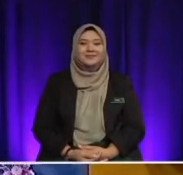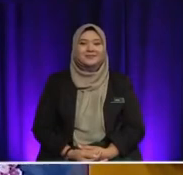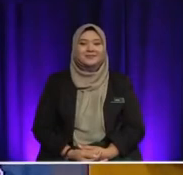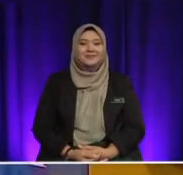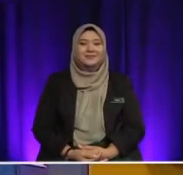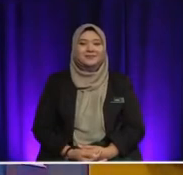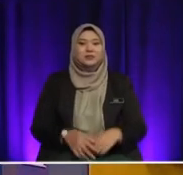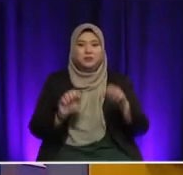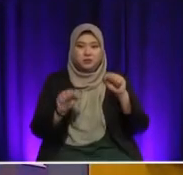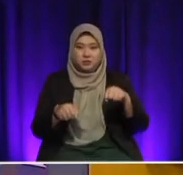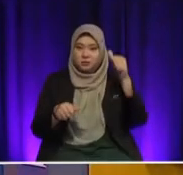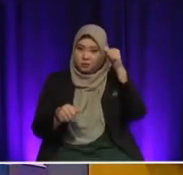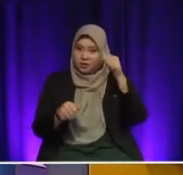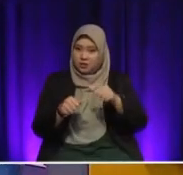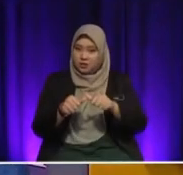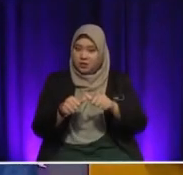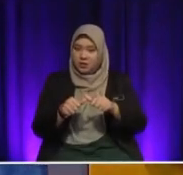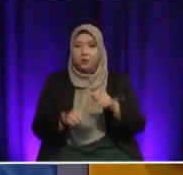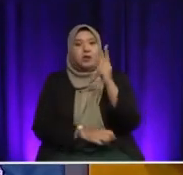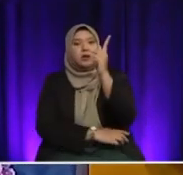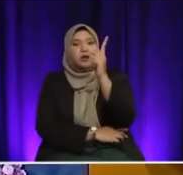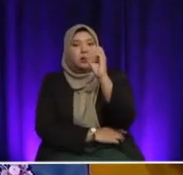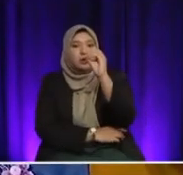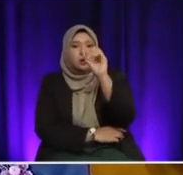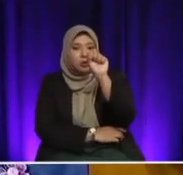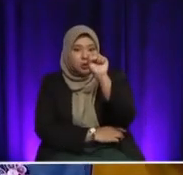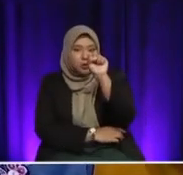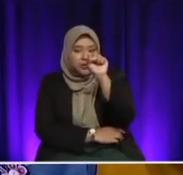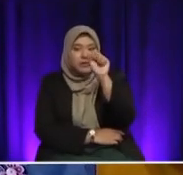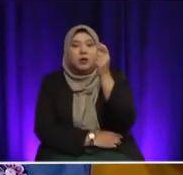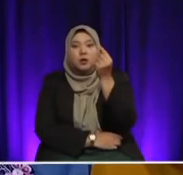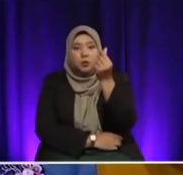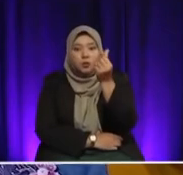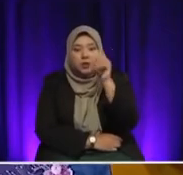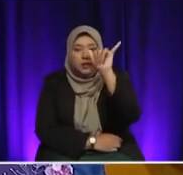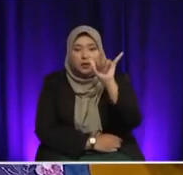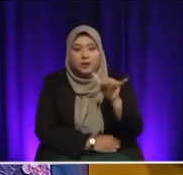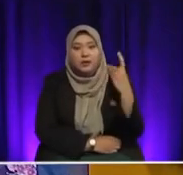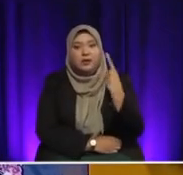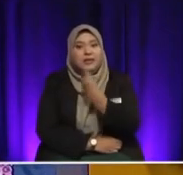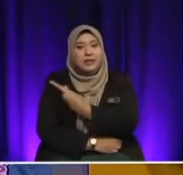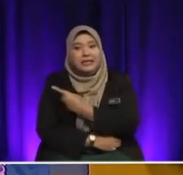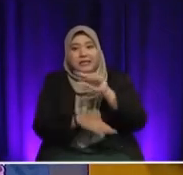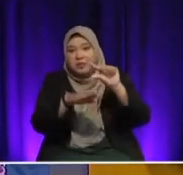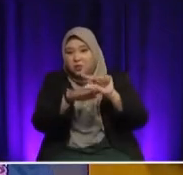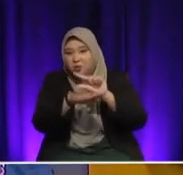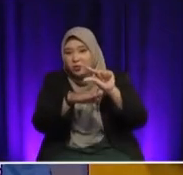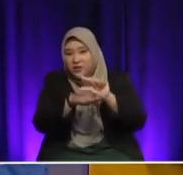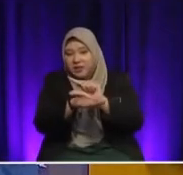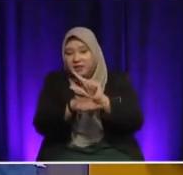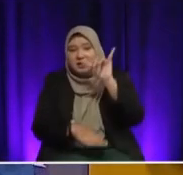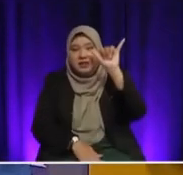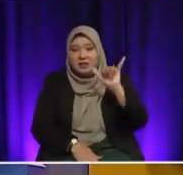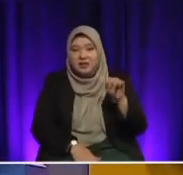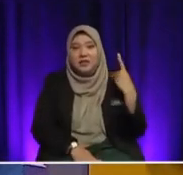apa beza kos dengan untung? Apa beza kos dengan harga? Jadi kos ialah Duit yang